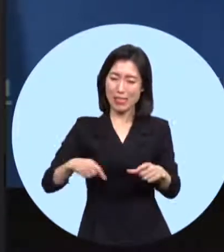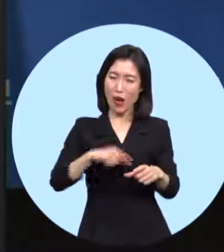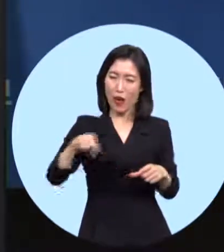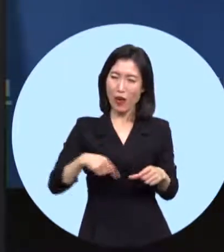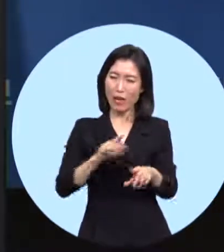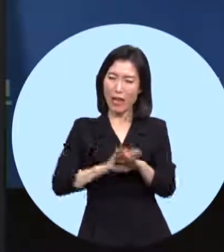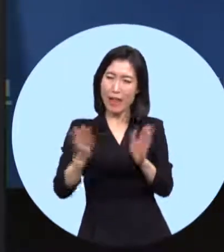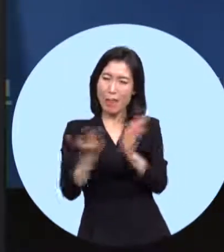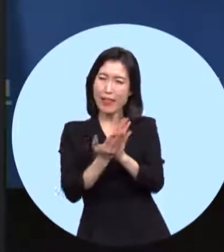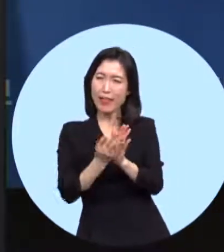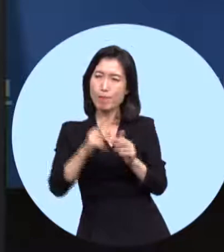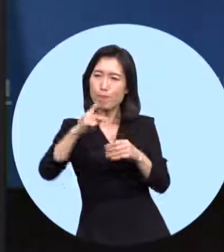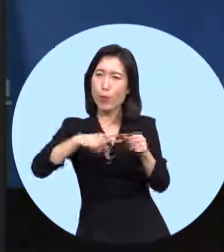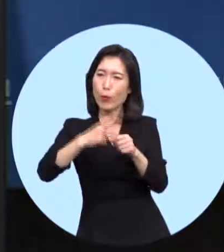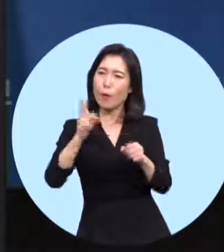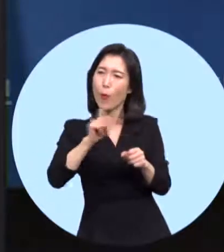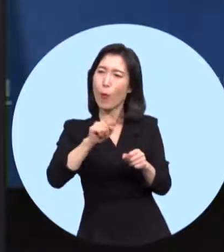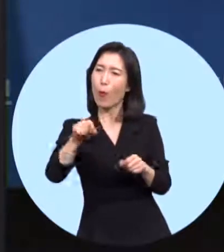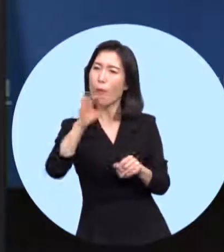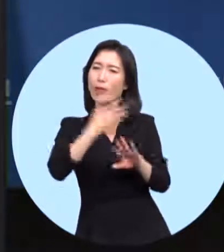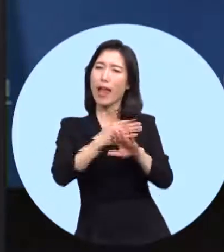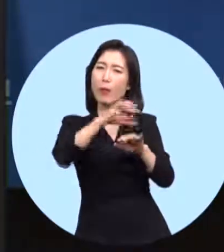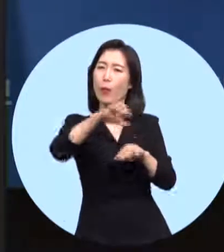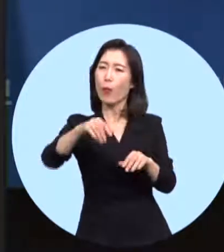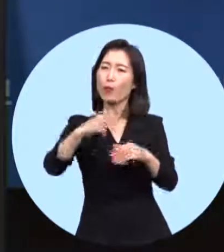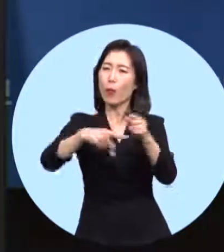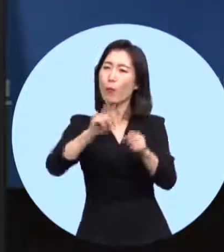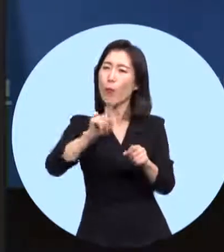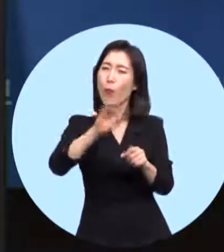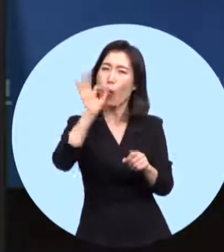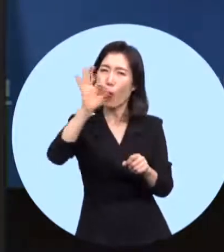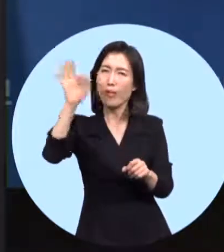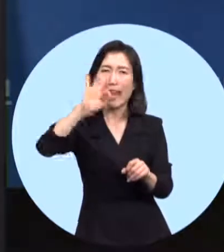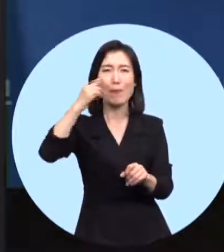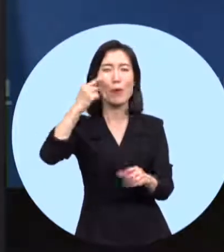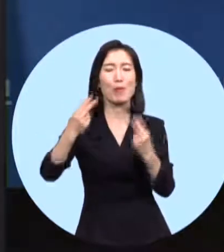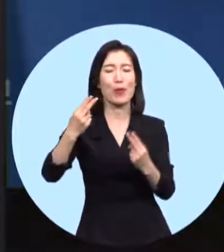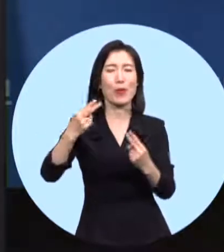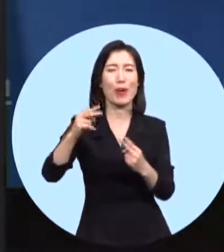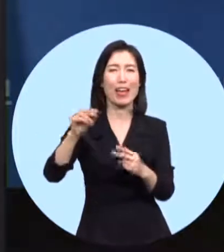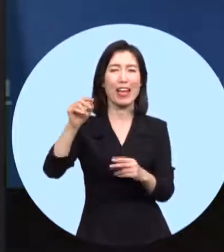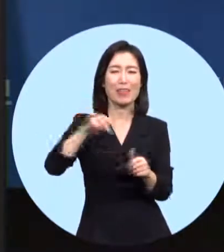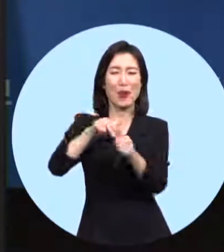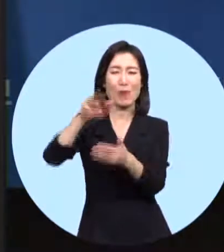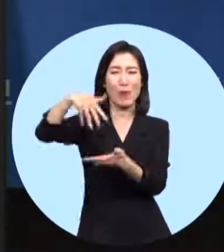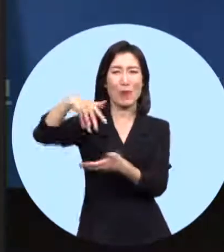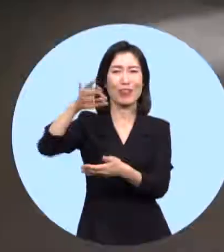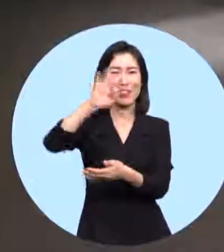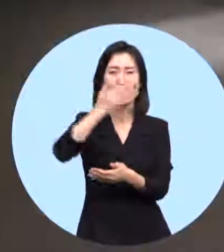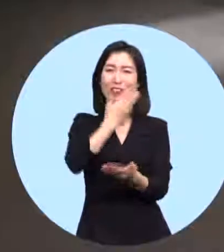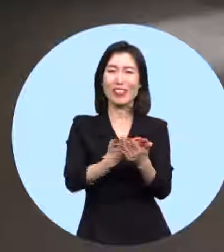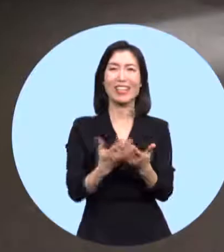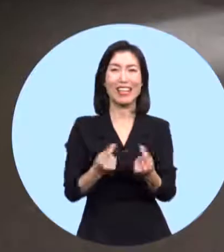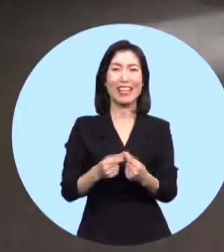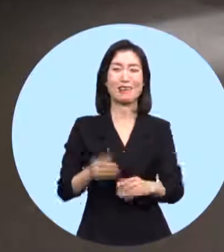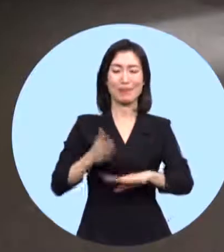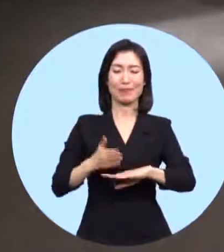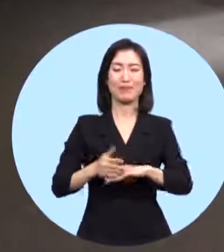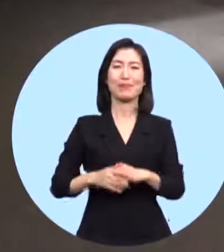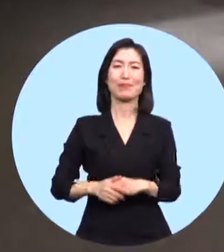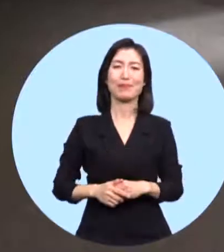좀 더 잘 맞을 수 있는 그런 프로그램을 개발하려고 하시는 노력이 필요한 것 같습니다. 예, 이상입니다. 예,